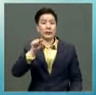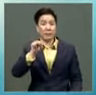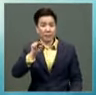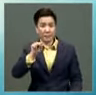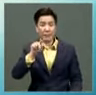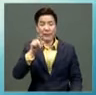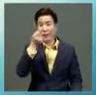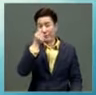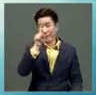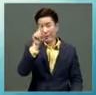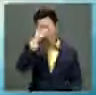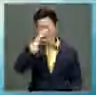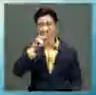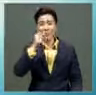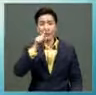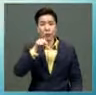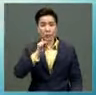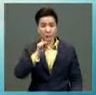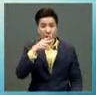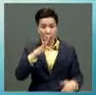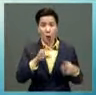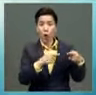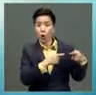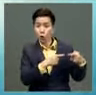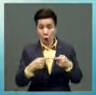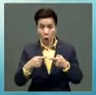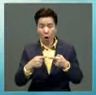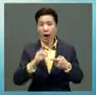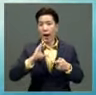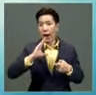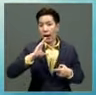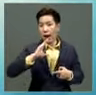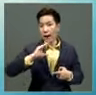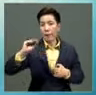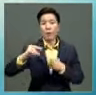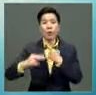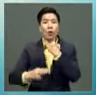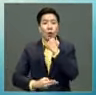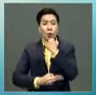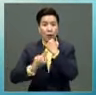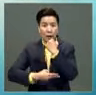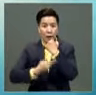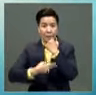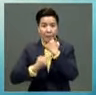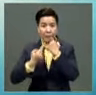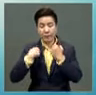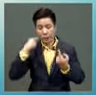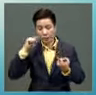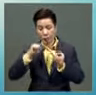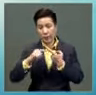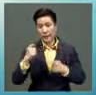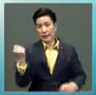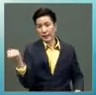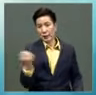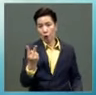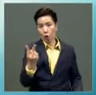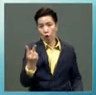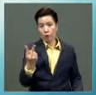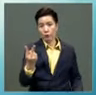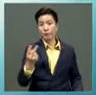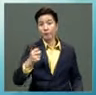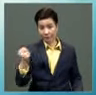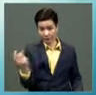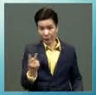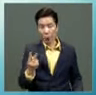ของวันเดียวกันจากนั้นเดินทางกลับไปที่โรงแรมที่พักเวลาประมาณ2นาฬิกาหรือตี2เนี่ยน